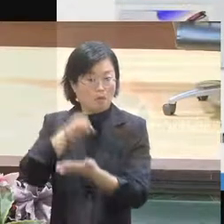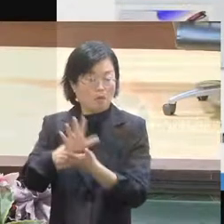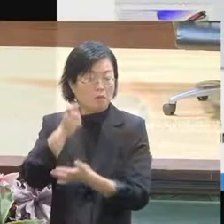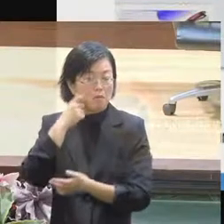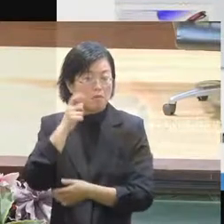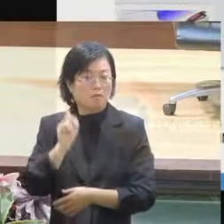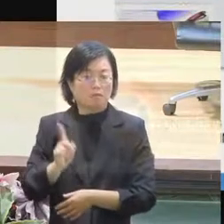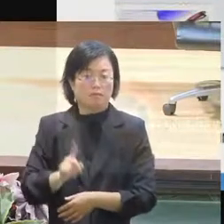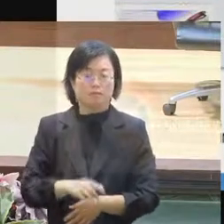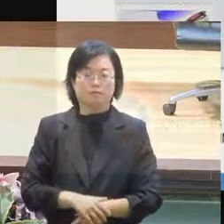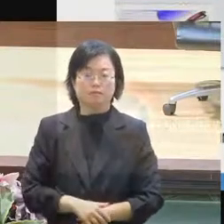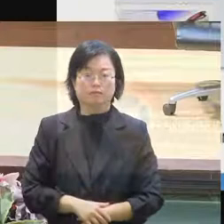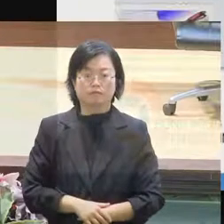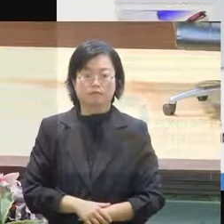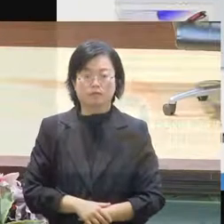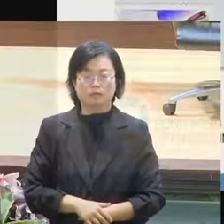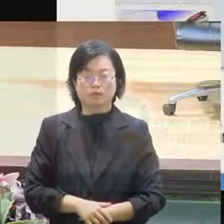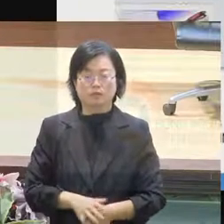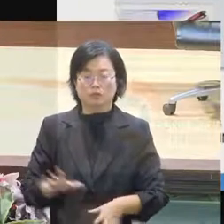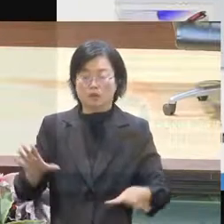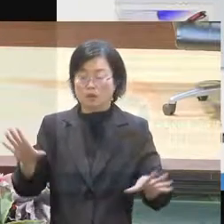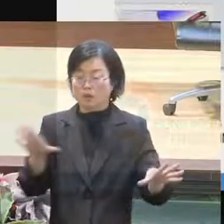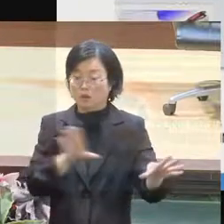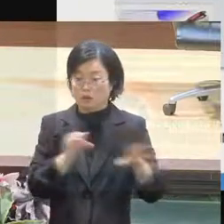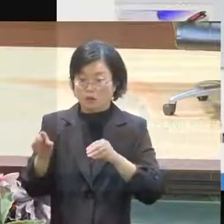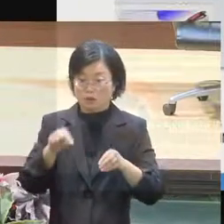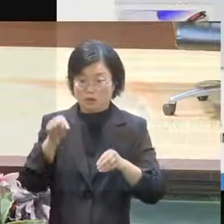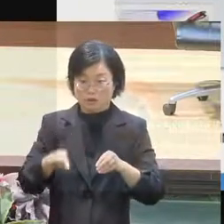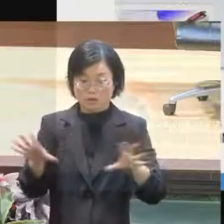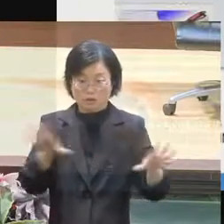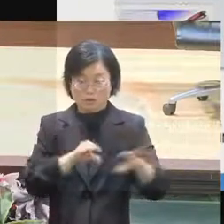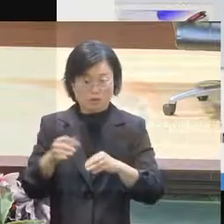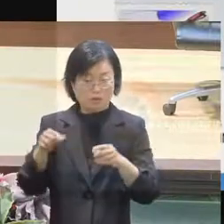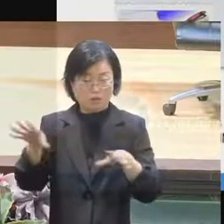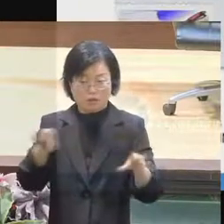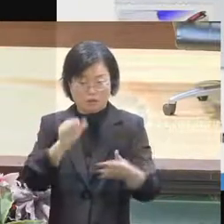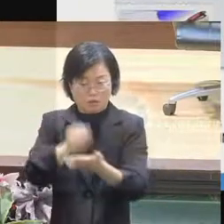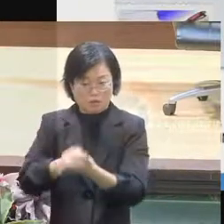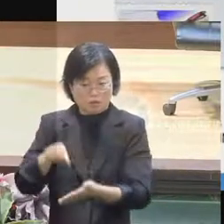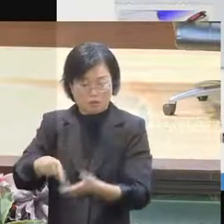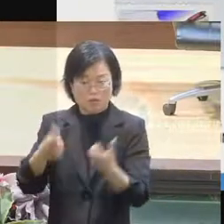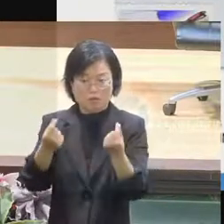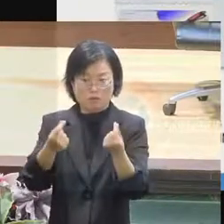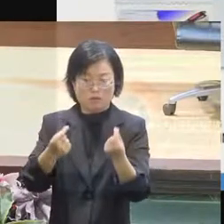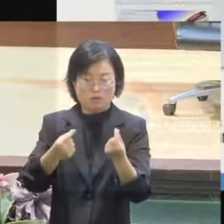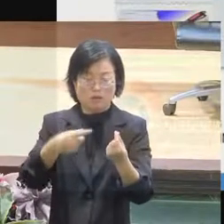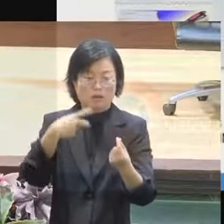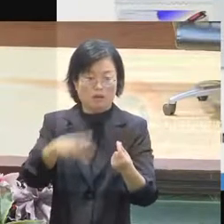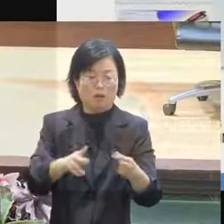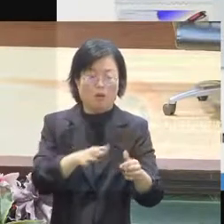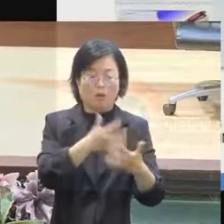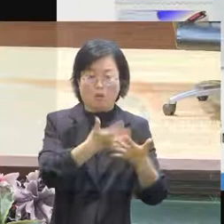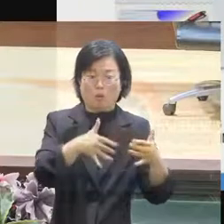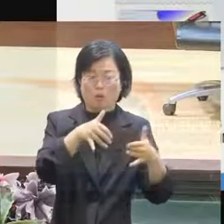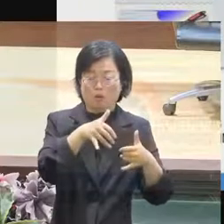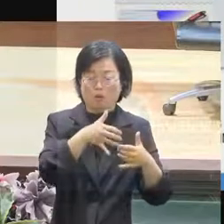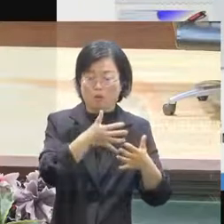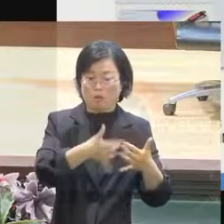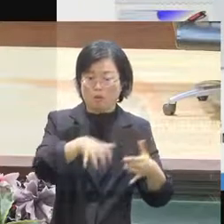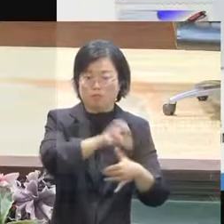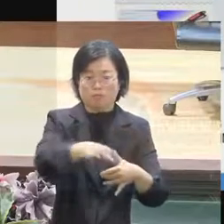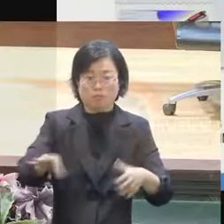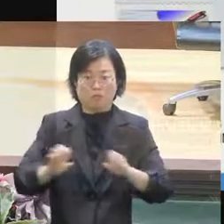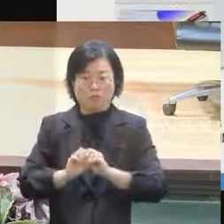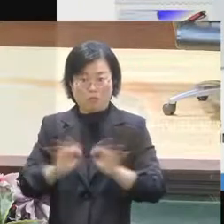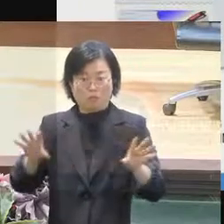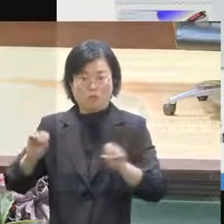察呢，就是同一个资料在不同的平台去发布的时候呢，它的得分也是它的授